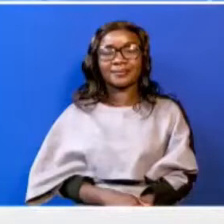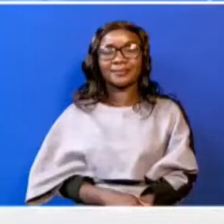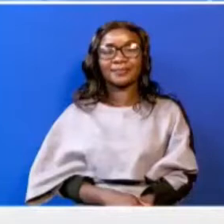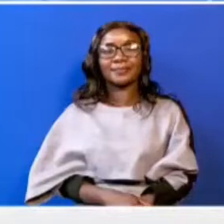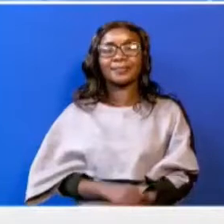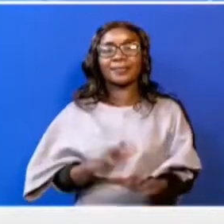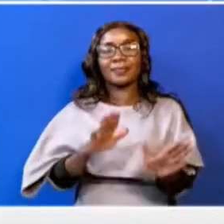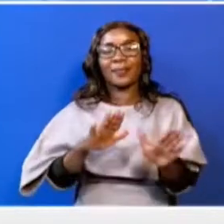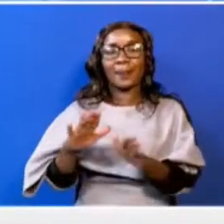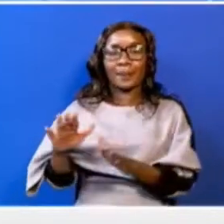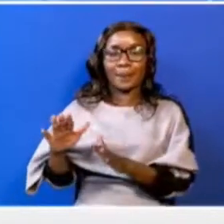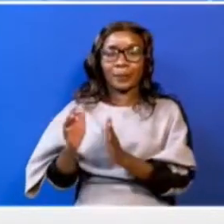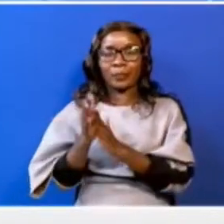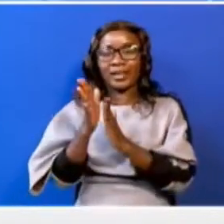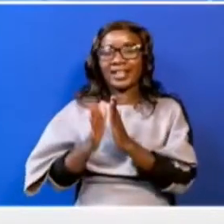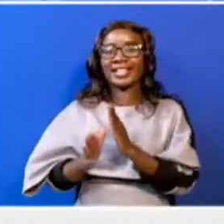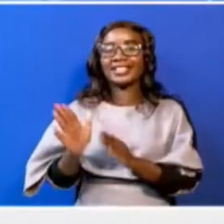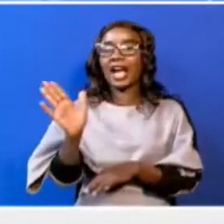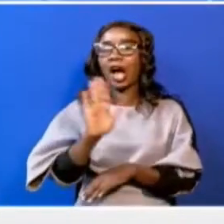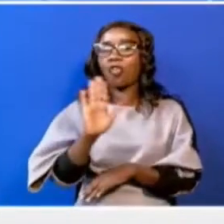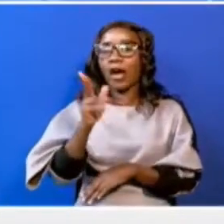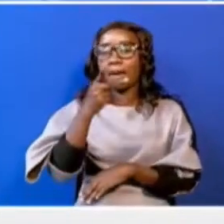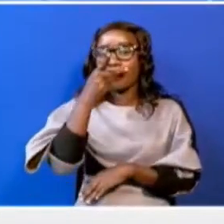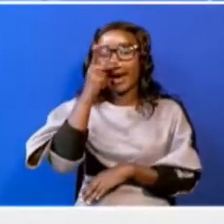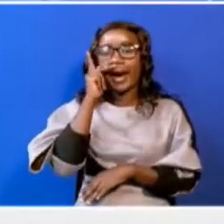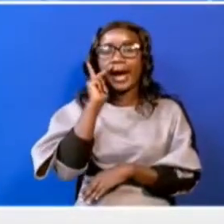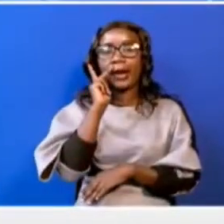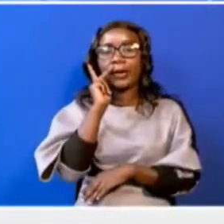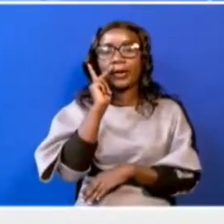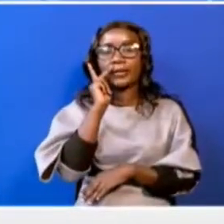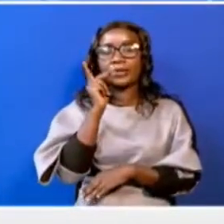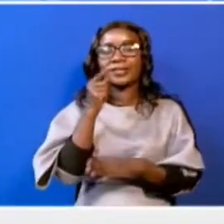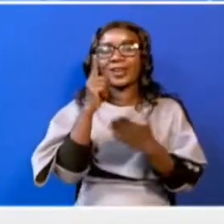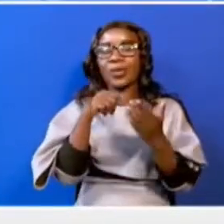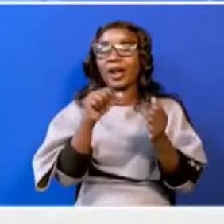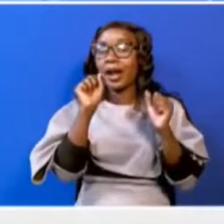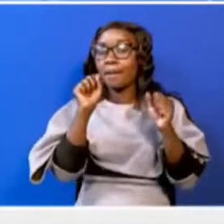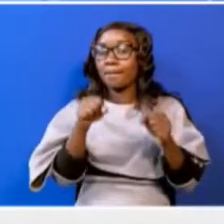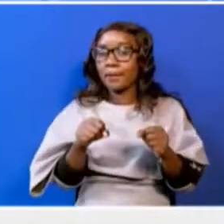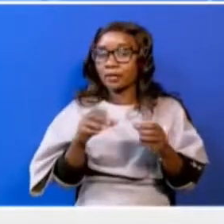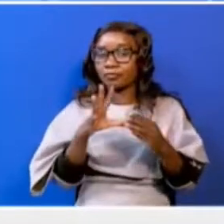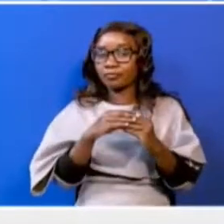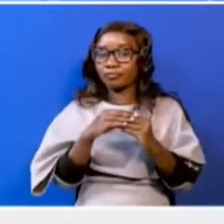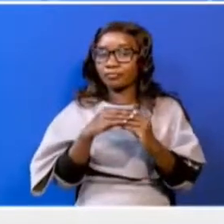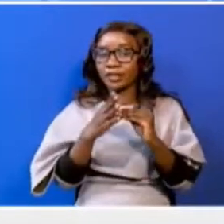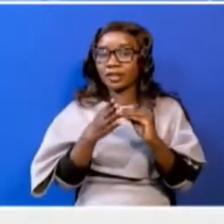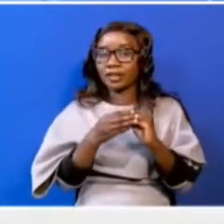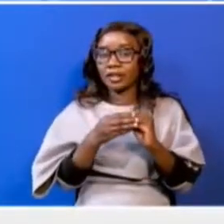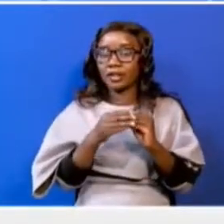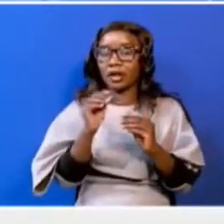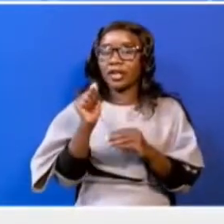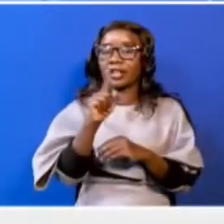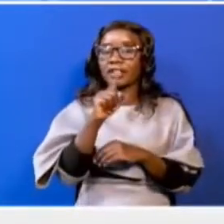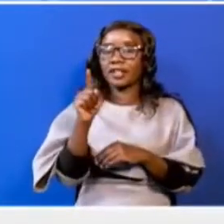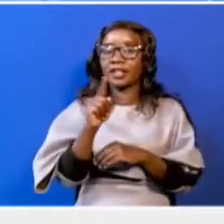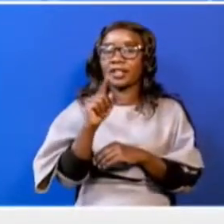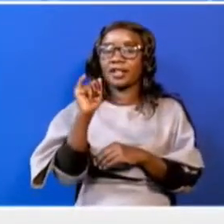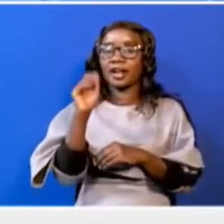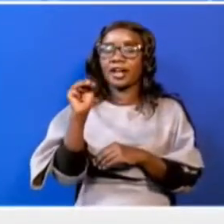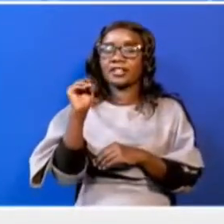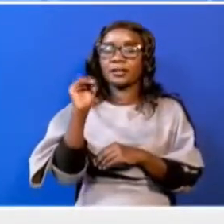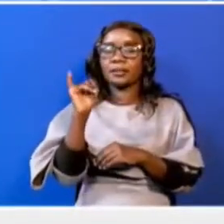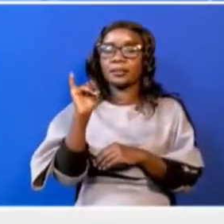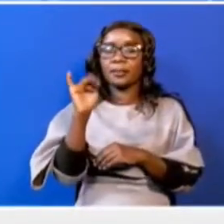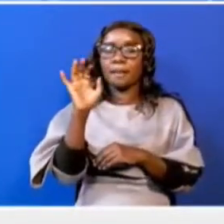Kwa mara nyingine, kinara wa Wiper Kalonzo Musyoka amekosa kukana uwezekano wa kujiunga na muungano wa Azimio la Umoja unaoongozwa